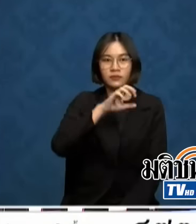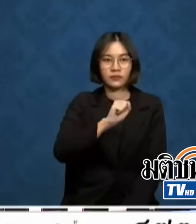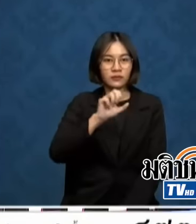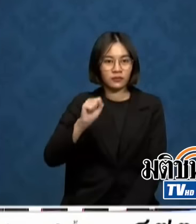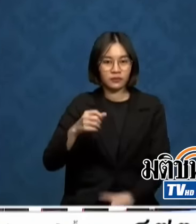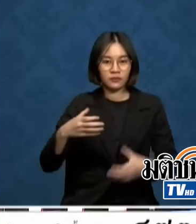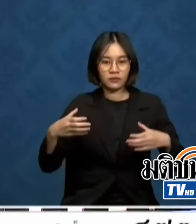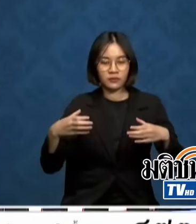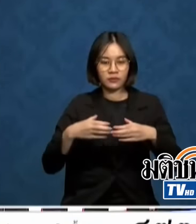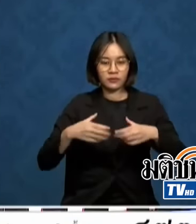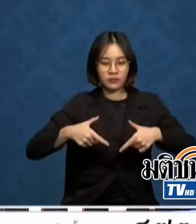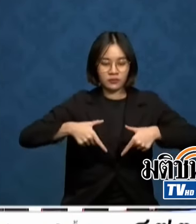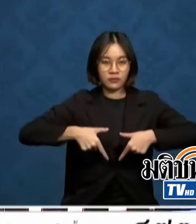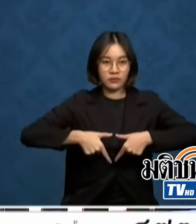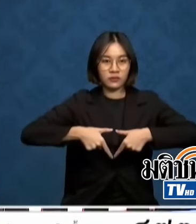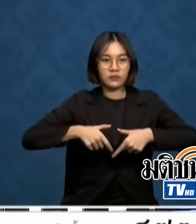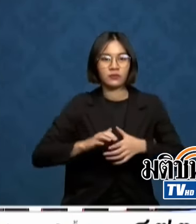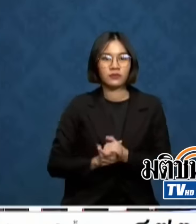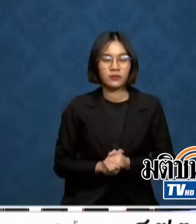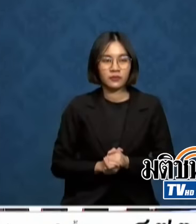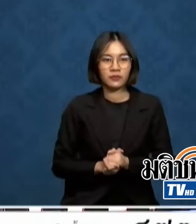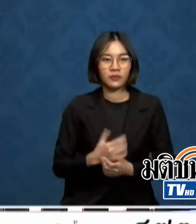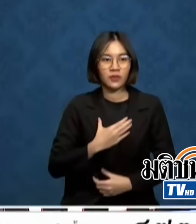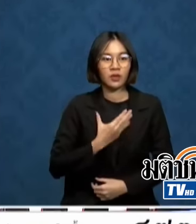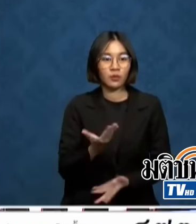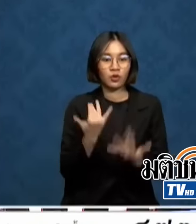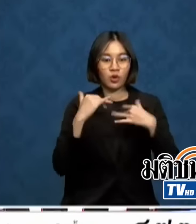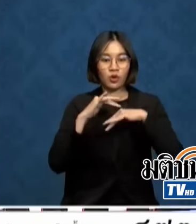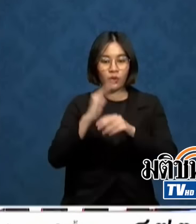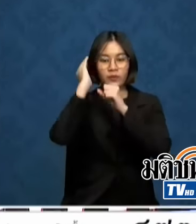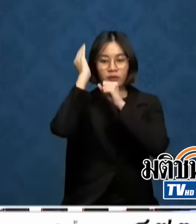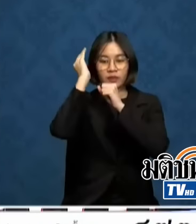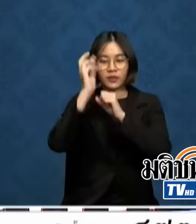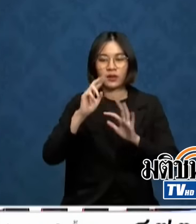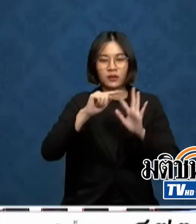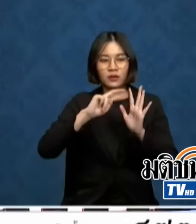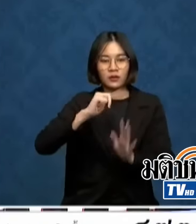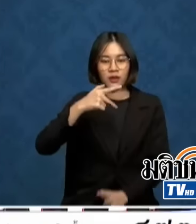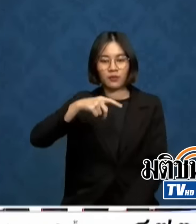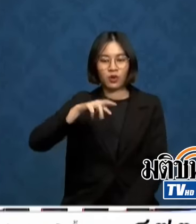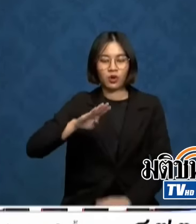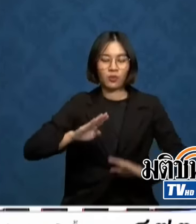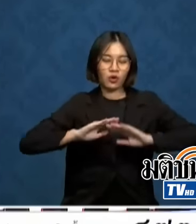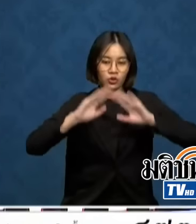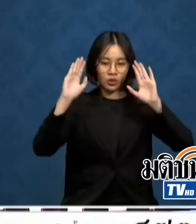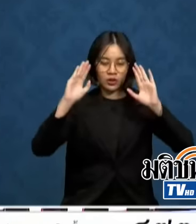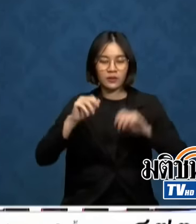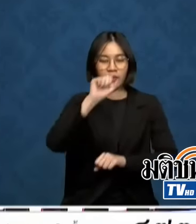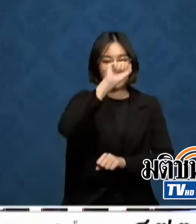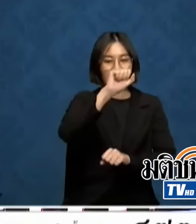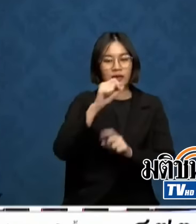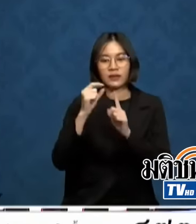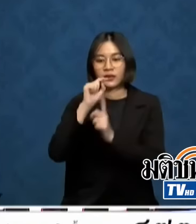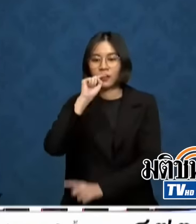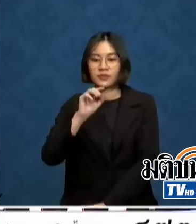บัญชีรายชื่อพรรคประชาชนอดีตพรรคก้าไกลครับท่านประธานครับผมขออนุญาตมีส่วนร่วมในการอภิปรายร่างพระราชบัญญัติยกเลิกประกาศและคำสั่ง